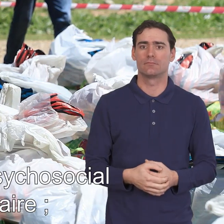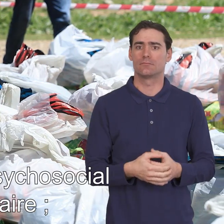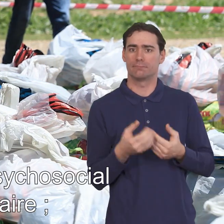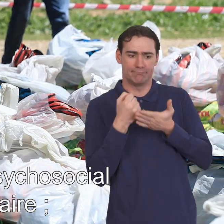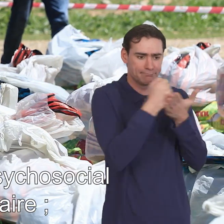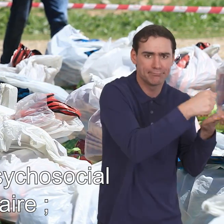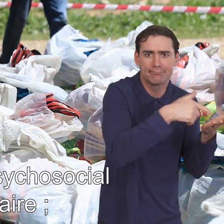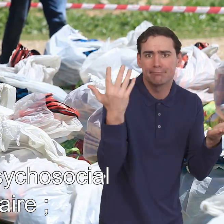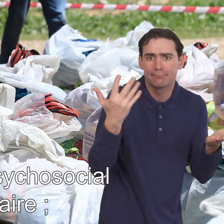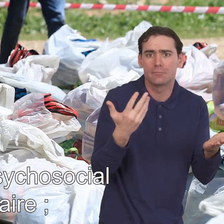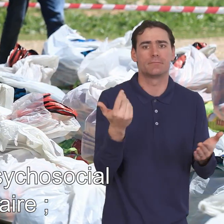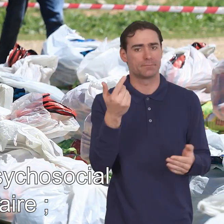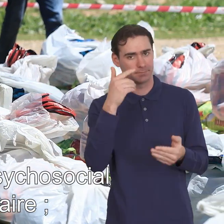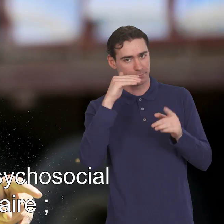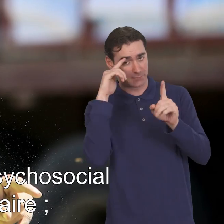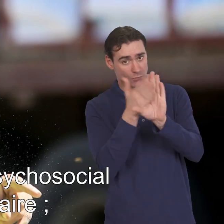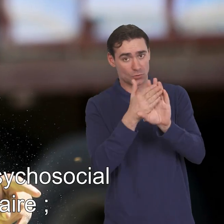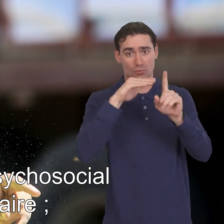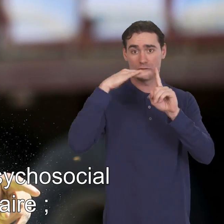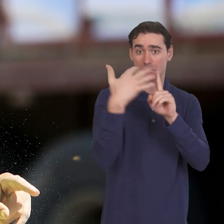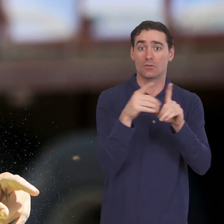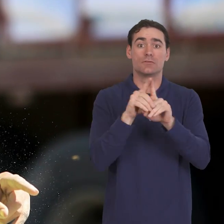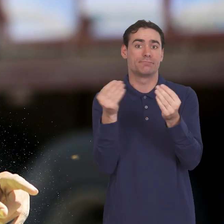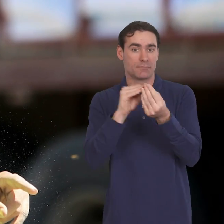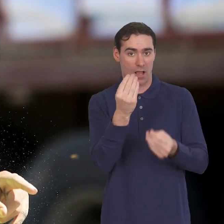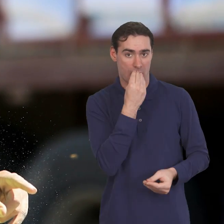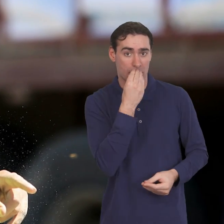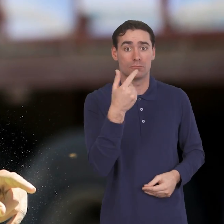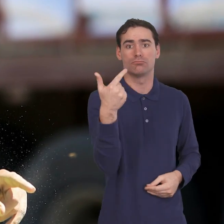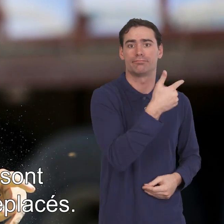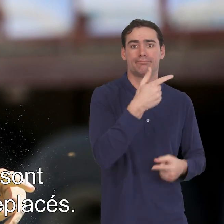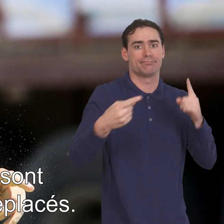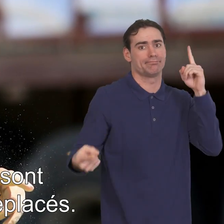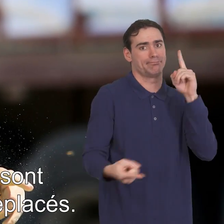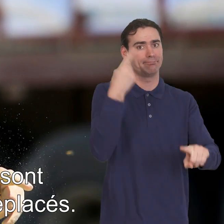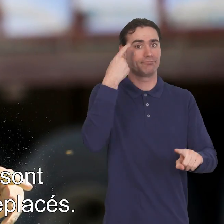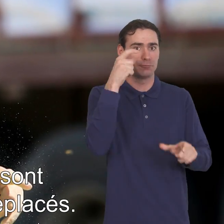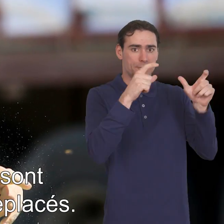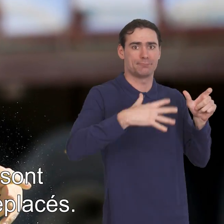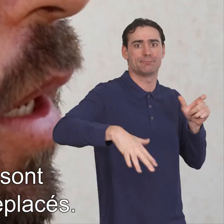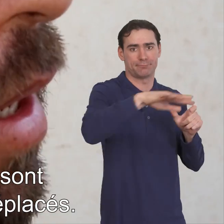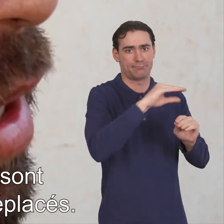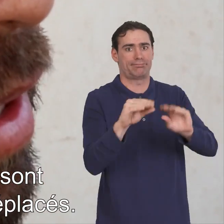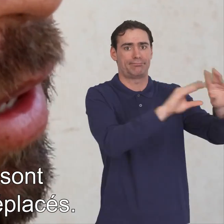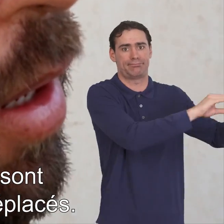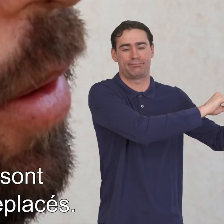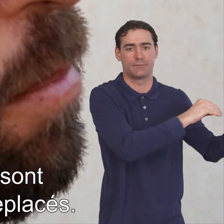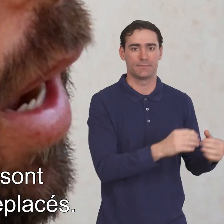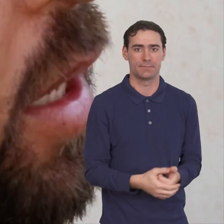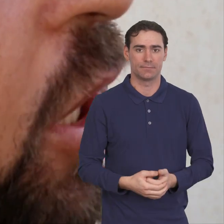Nous avons apporté une aide psychosociale ainsi qu'une aide alimentaire. Ces deux formes d'aide sont très importantes pour les